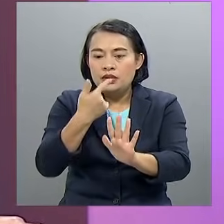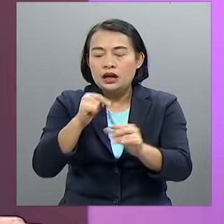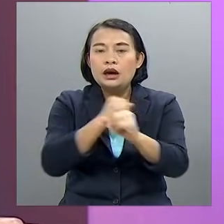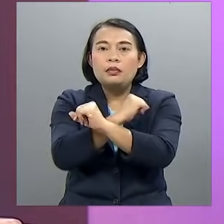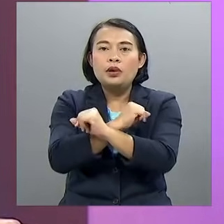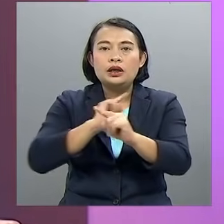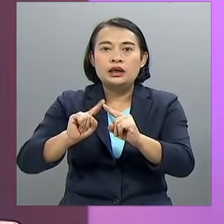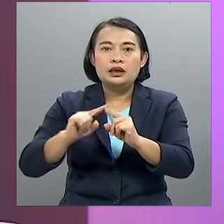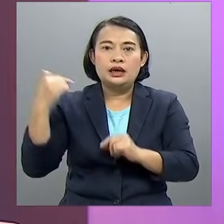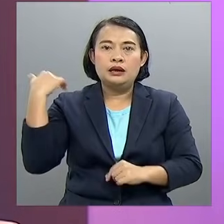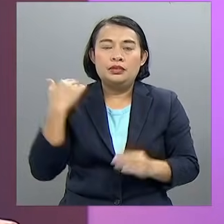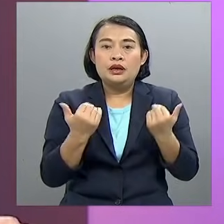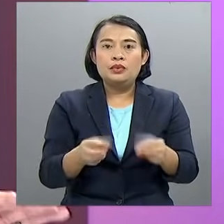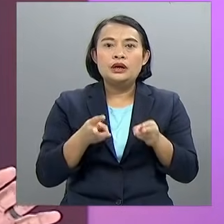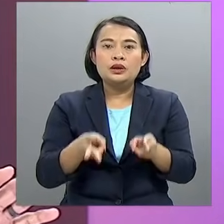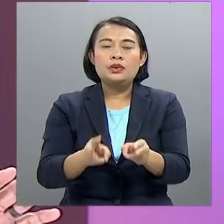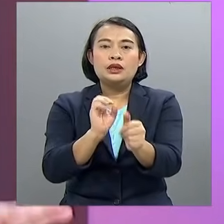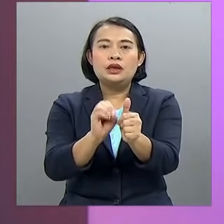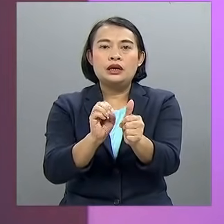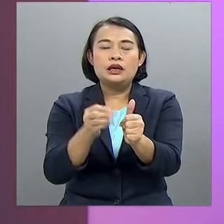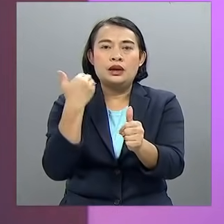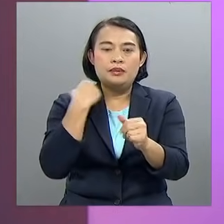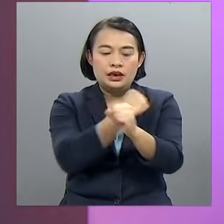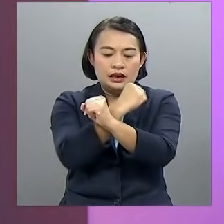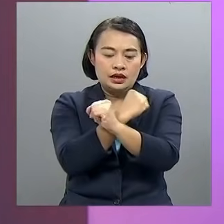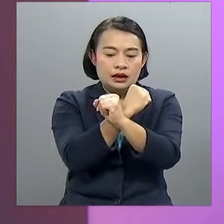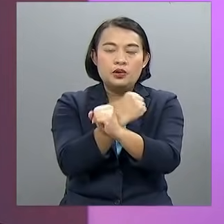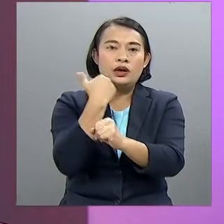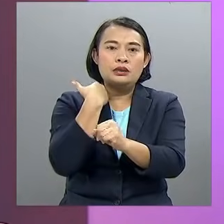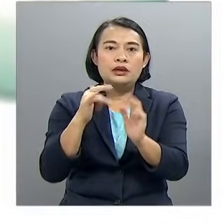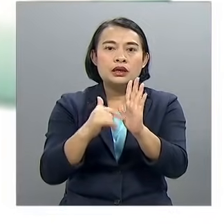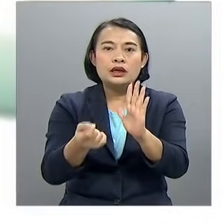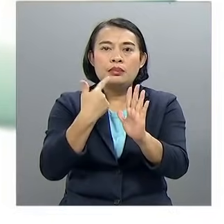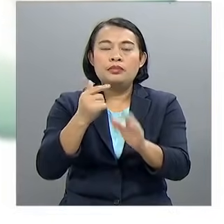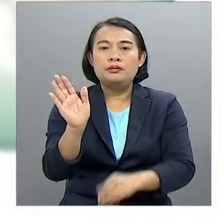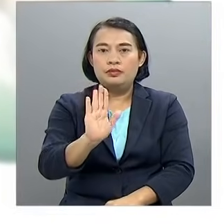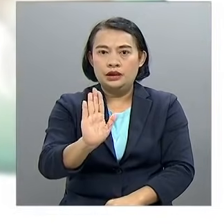ของเราก็มีวิธีที่มานำเสนอก็รับมือกับโรคเกาต์แบบไม่ต้องพึ่งยานะครับ